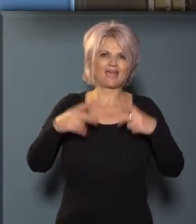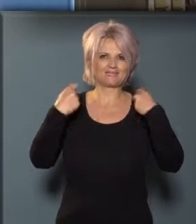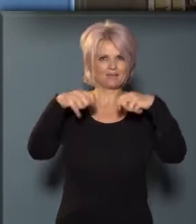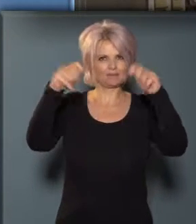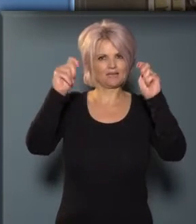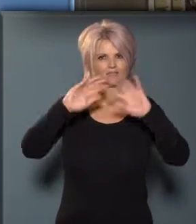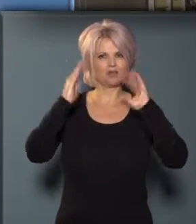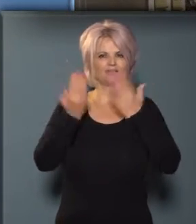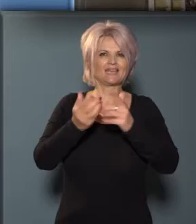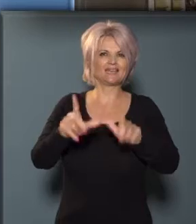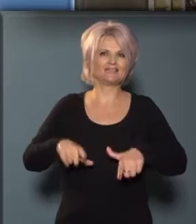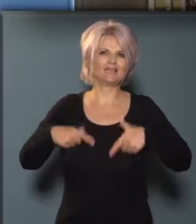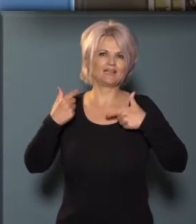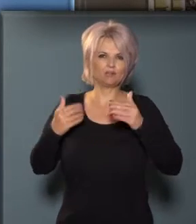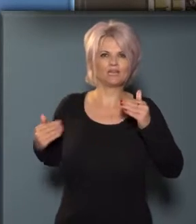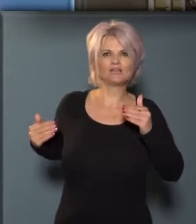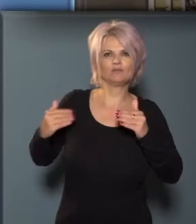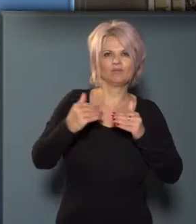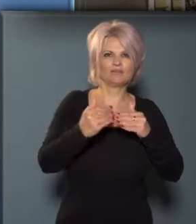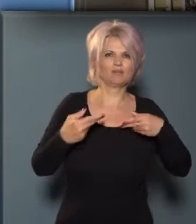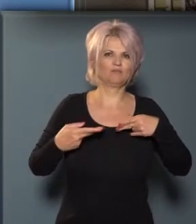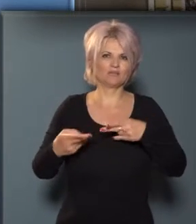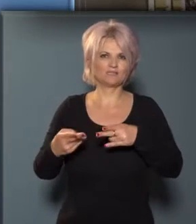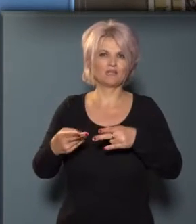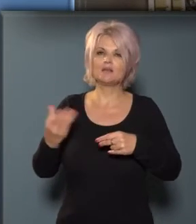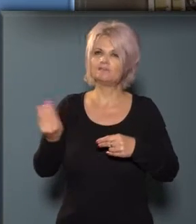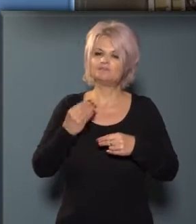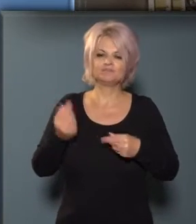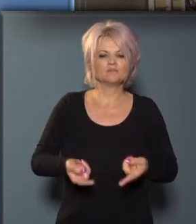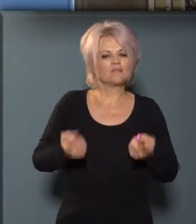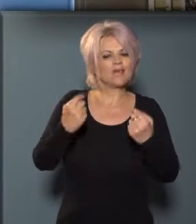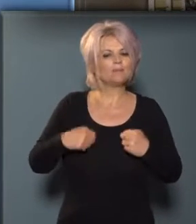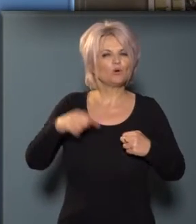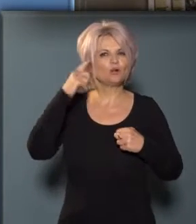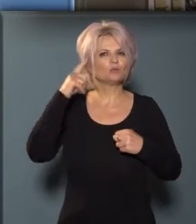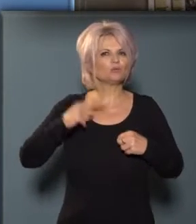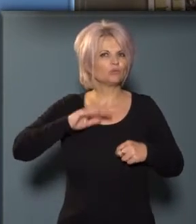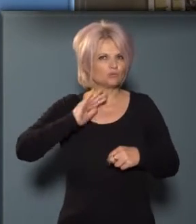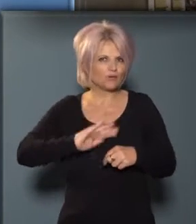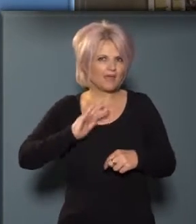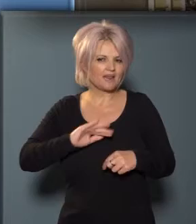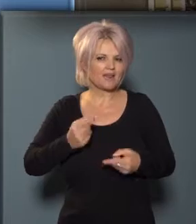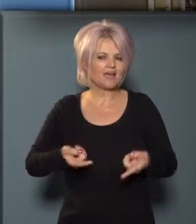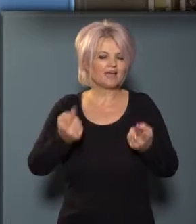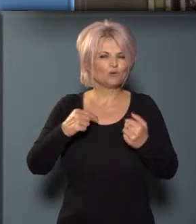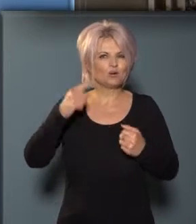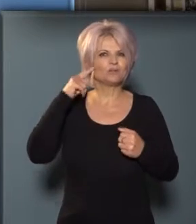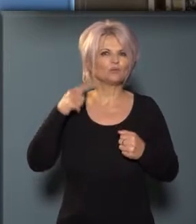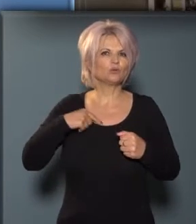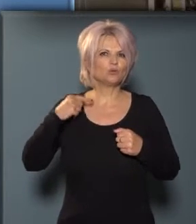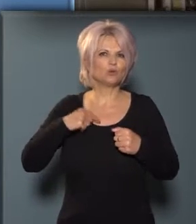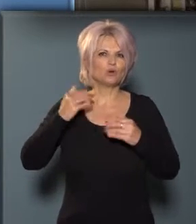hogy az egész életünket végig viheti. Mert ebből tudunk tolerálni, ebből tudunk